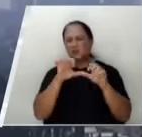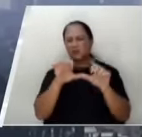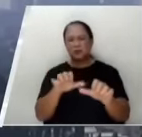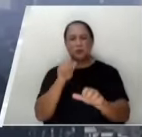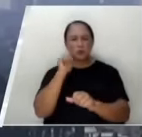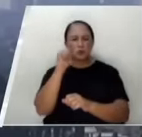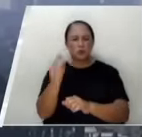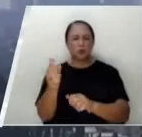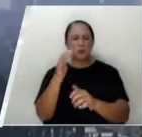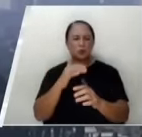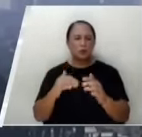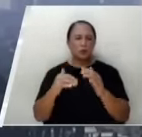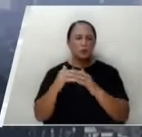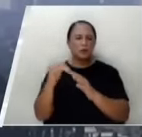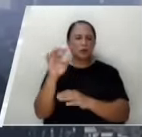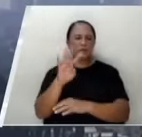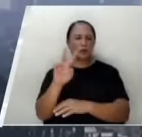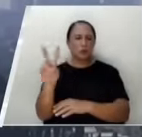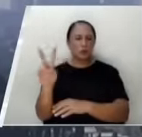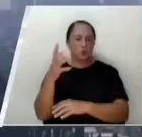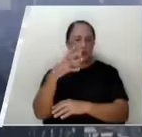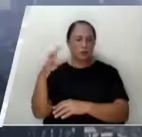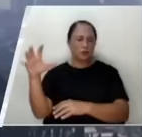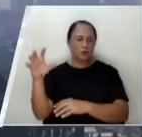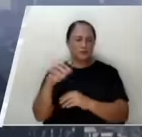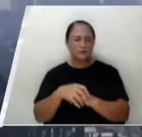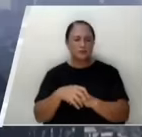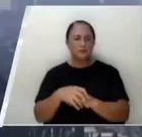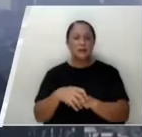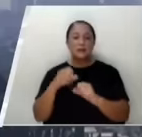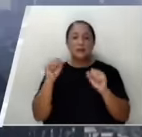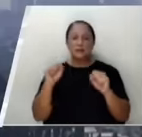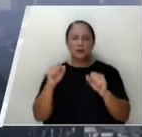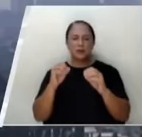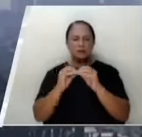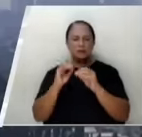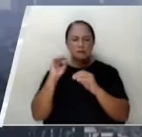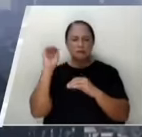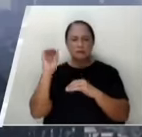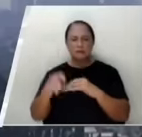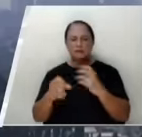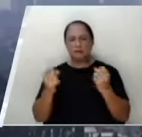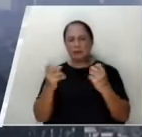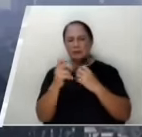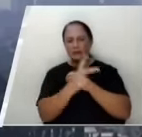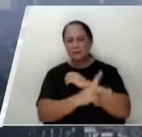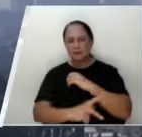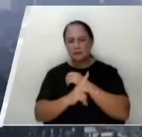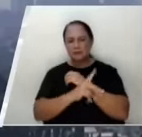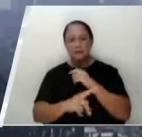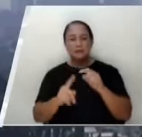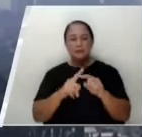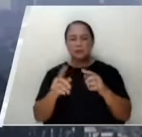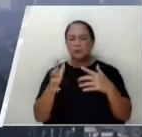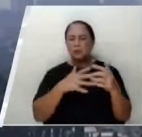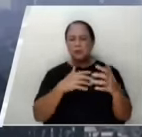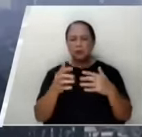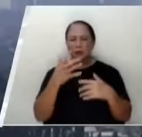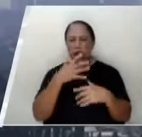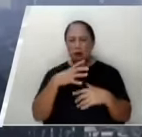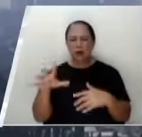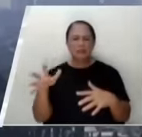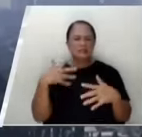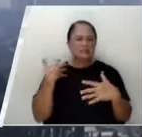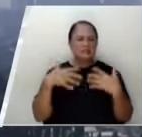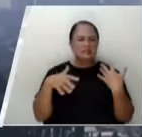abutin hanggang 42 degrees Celsius o maaring higit pa sa maraming probinsya. Pero gaano man kainit at kaalinsangan, posible